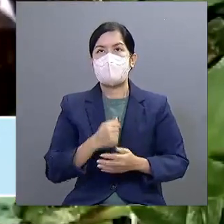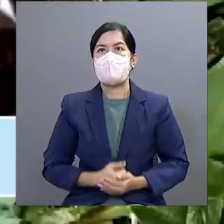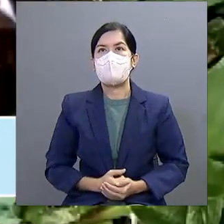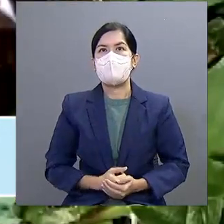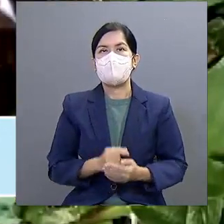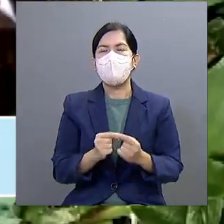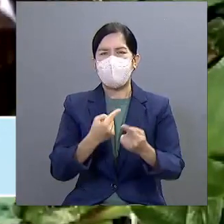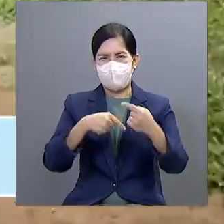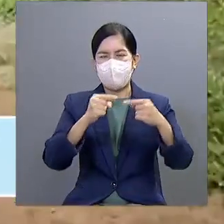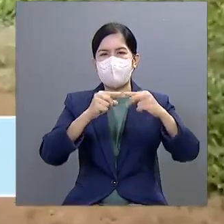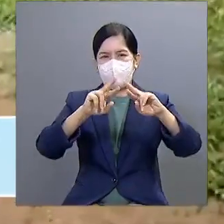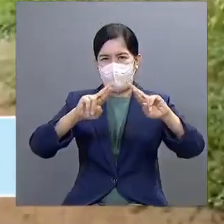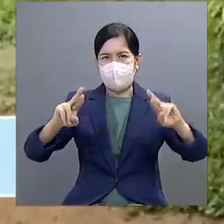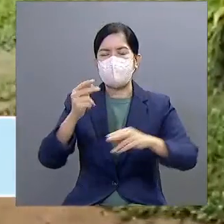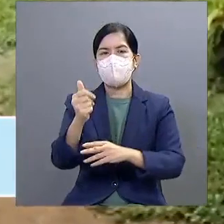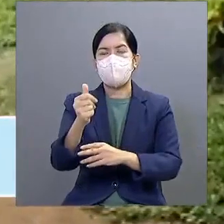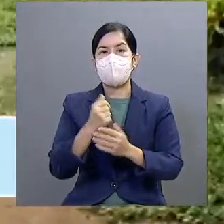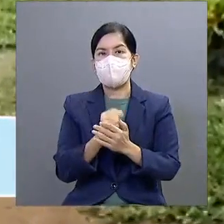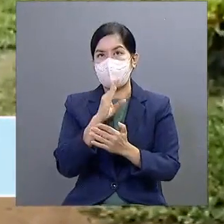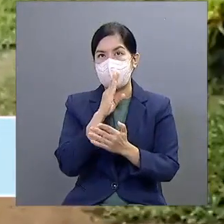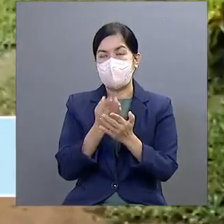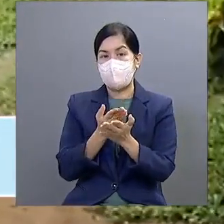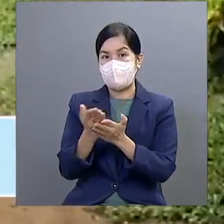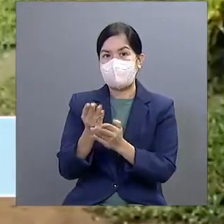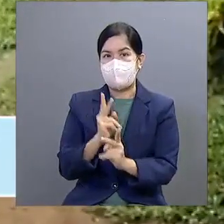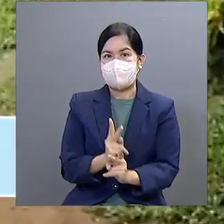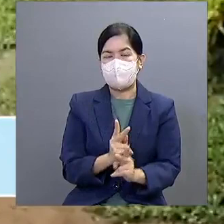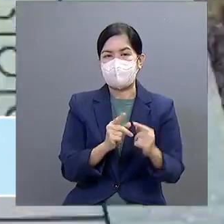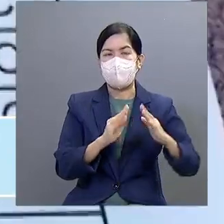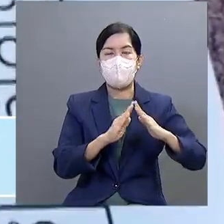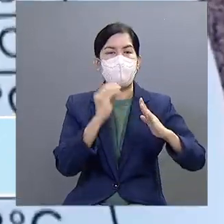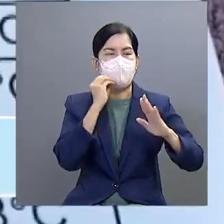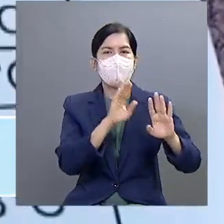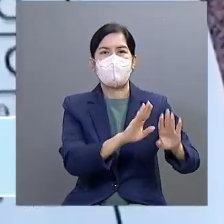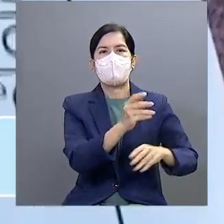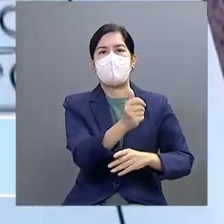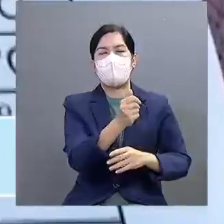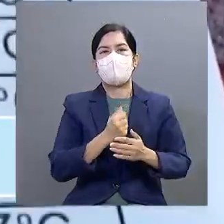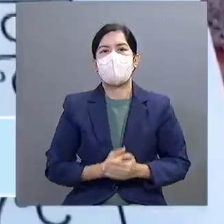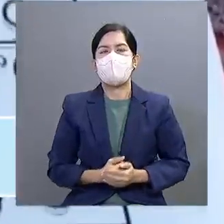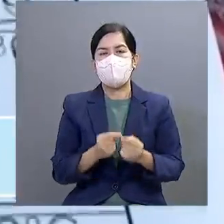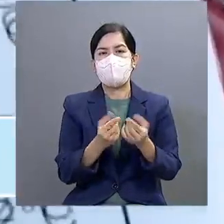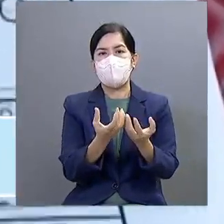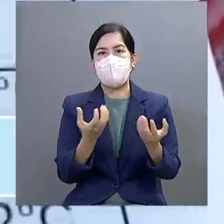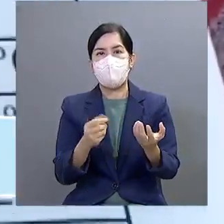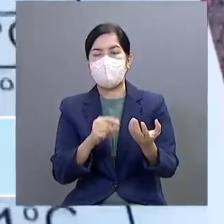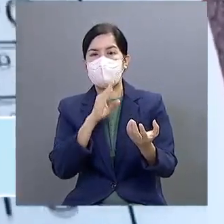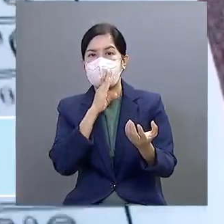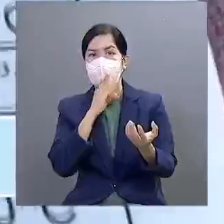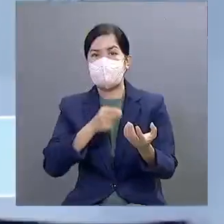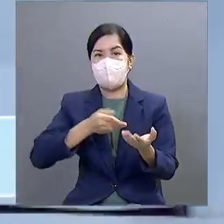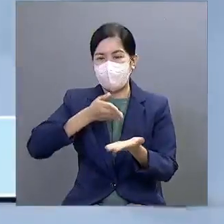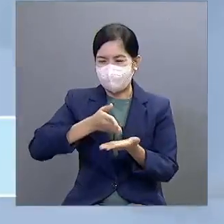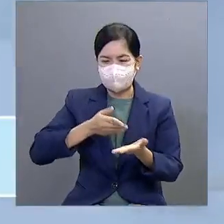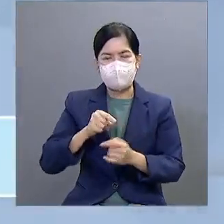ซื้อเก็บแบบสะสมที่บ้านห้อยฝาบ้านไป ถูกต้องเพราะว่าเป็นงานแฮนด์เมดเนาะเอามาใช้เดี๋ยวมันอาจจะสึกหรอหรือปิ่นได้ที่อำเภอเ